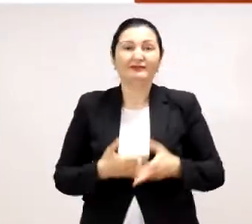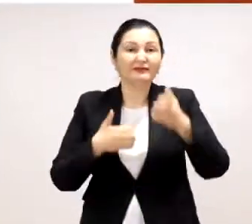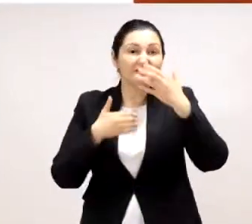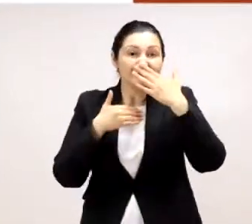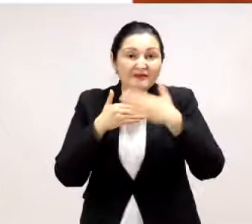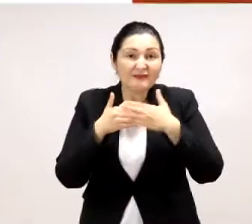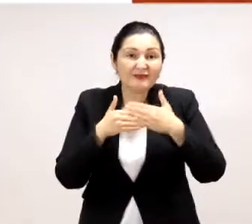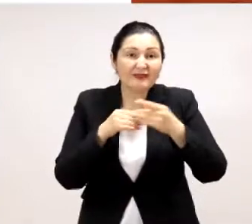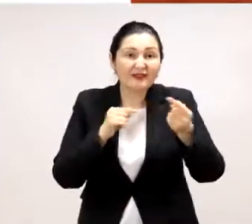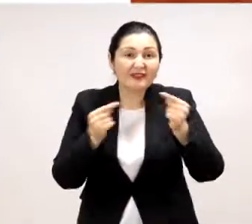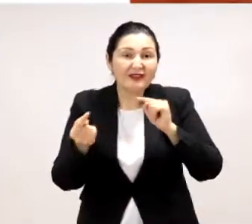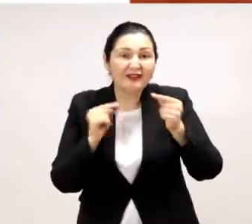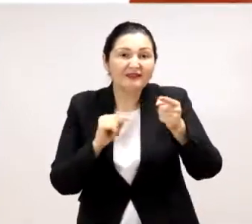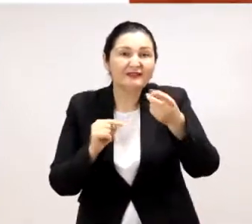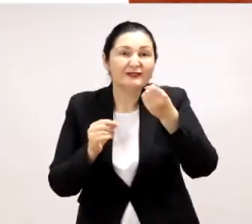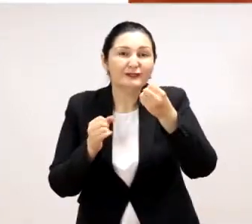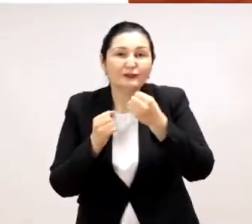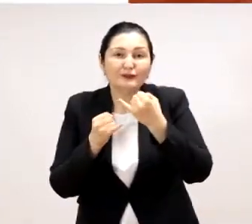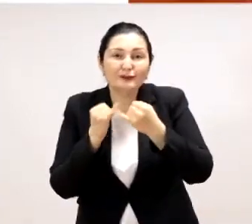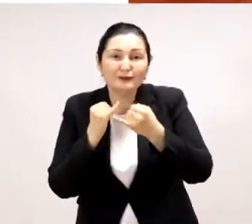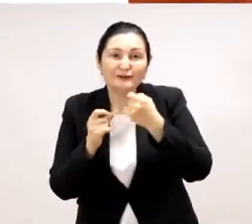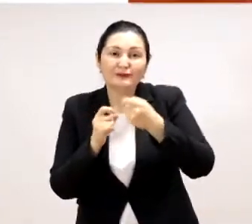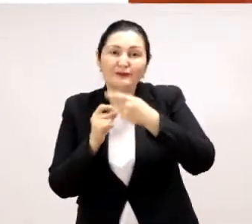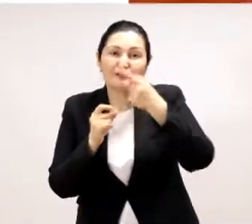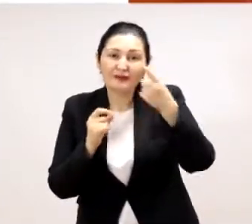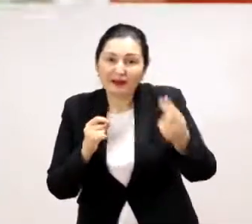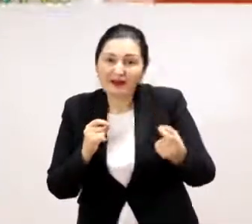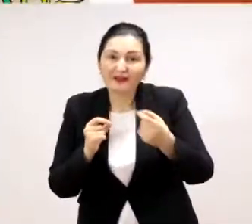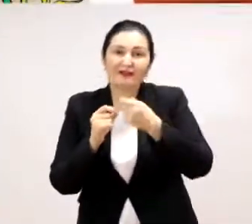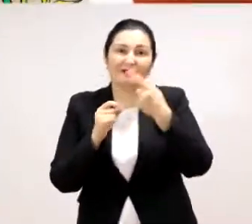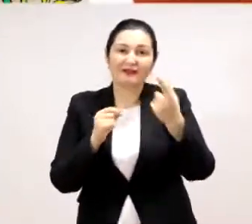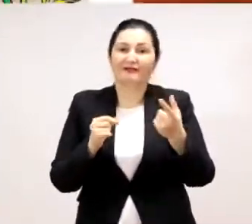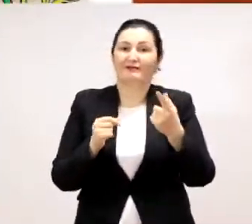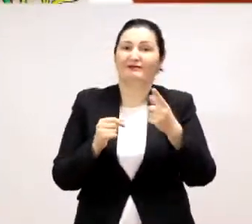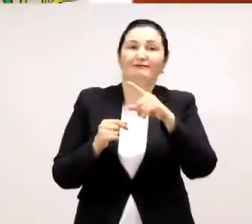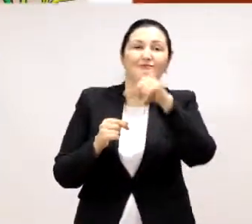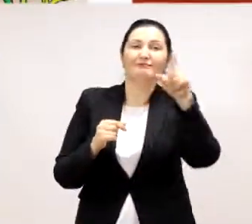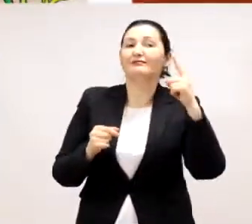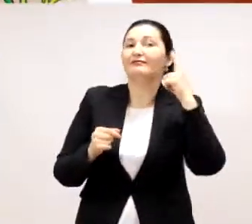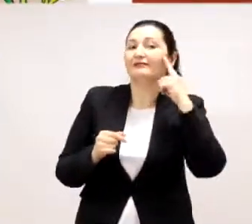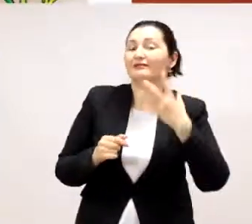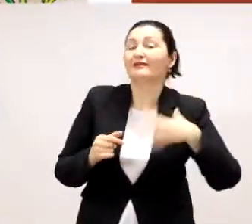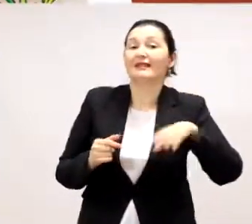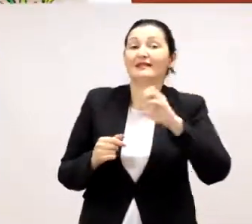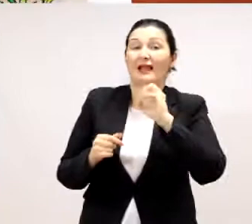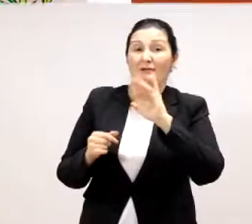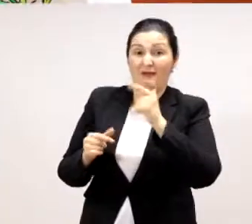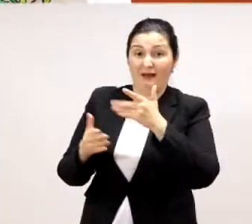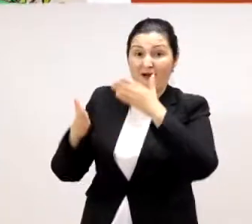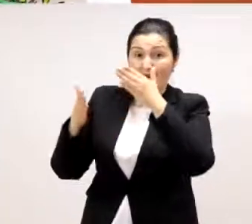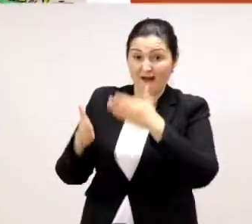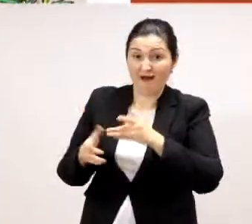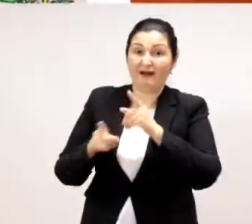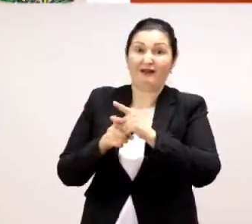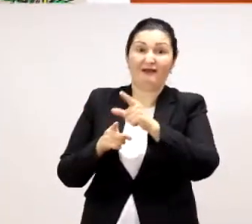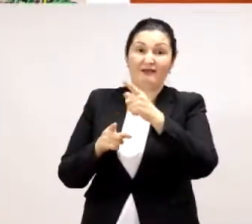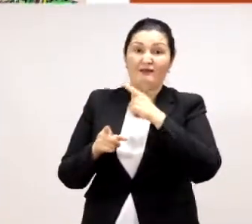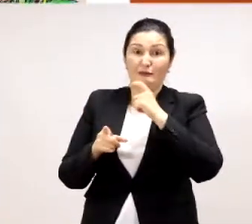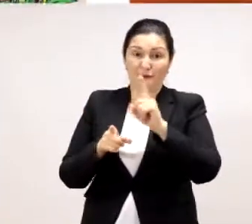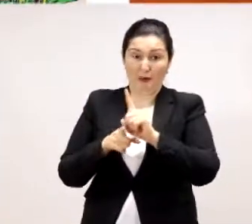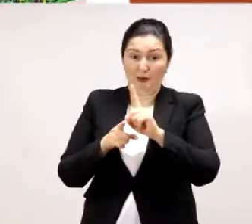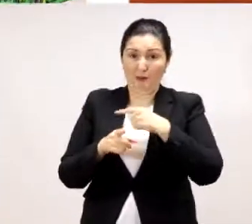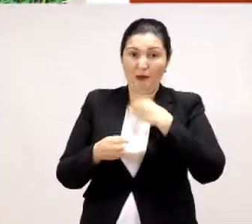نزدیکترین همسایه صدبرگ بود دست بالا کرد و گفت: خاموش صدبرگ، مرا هم گل